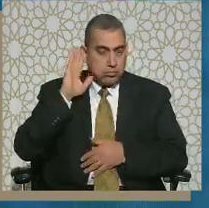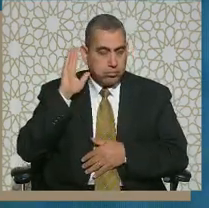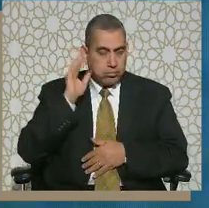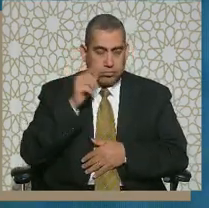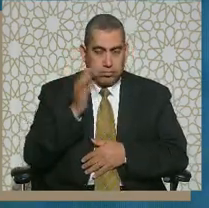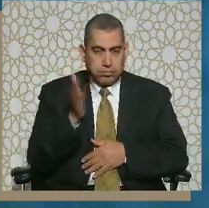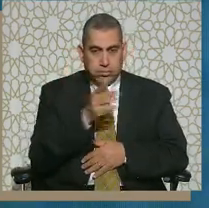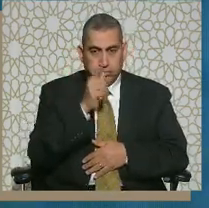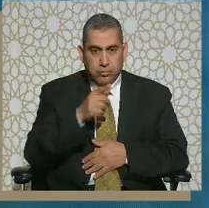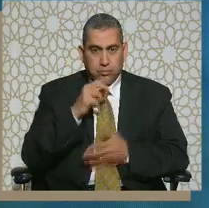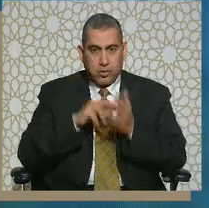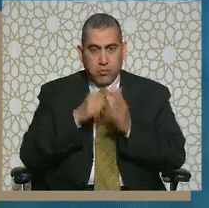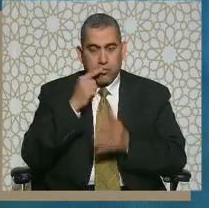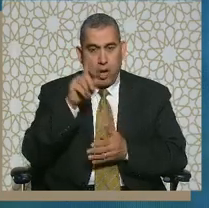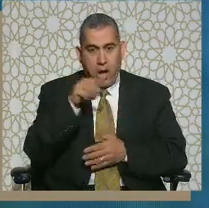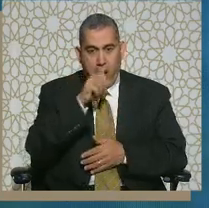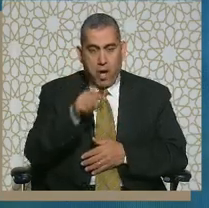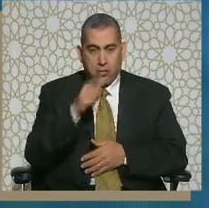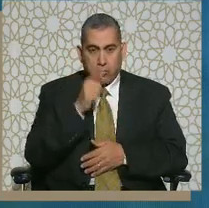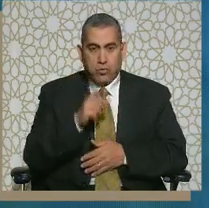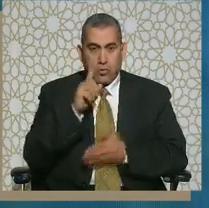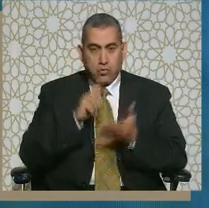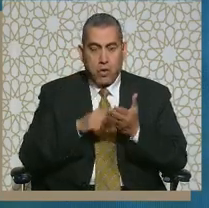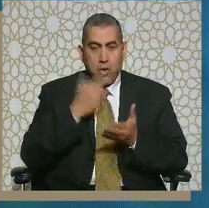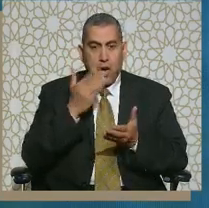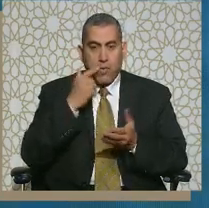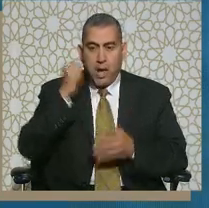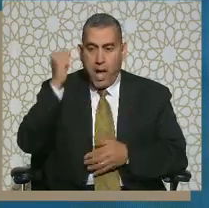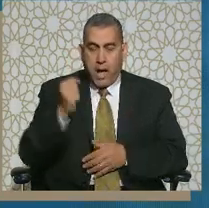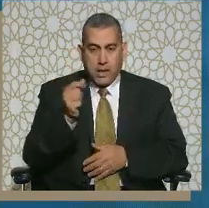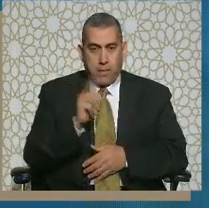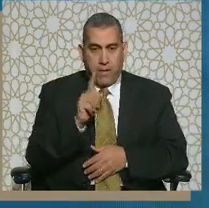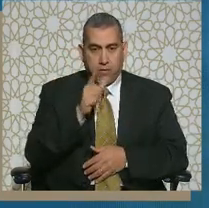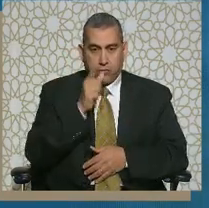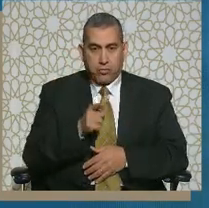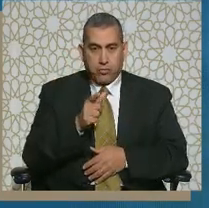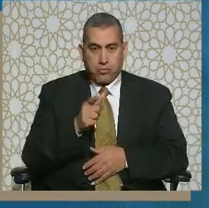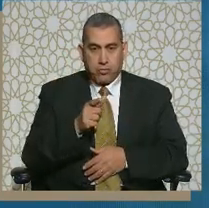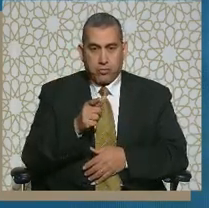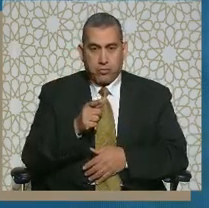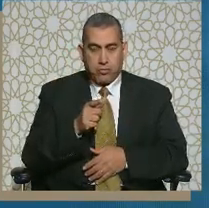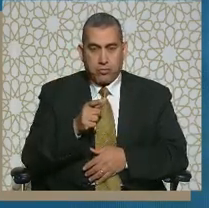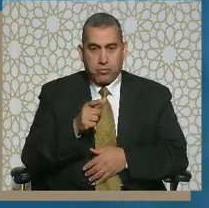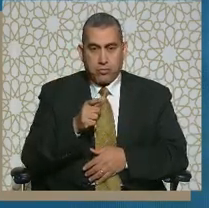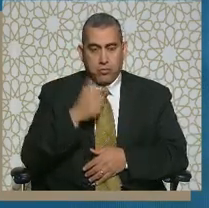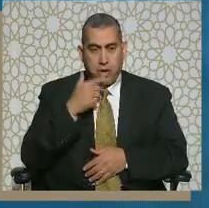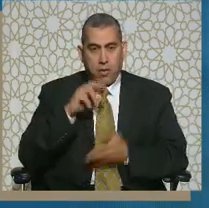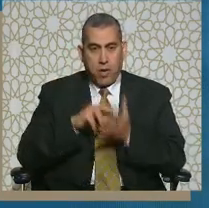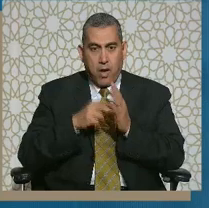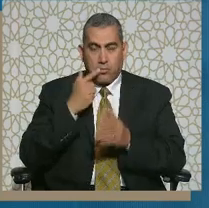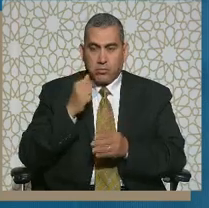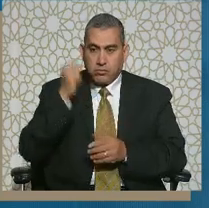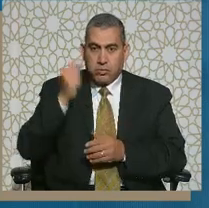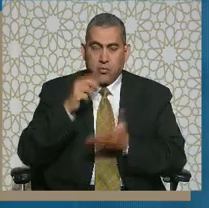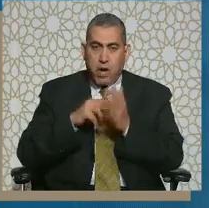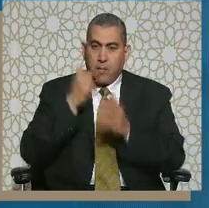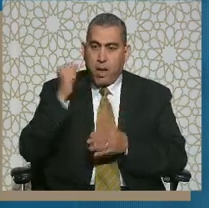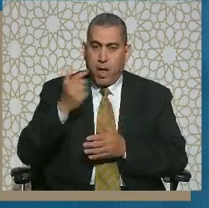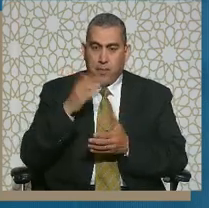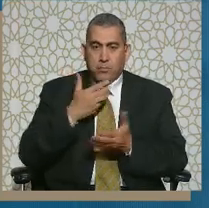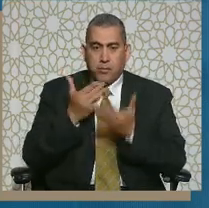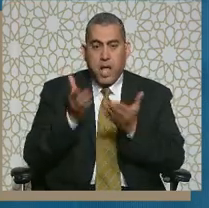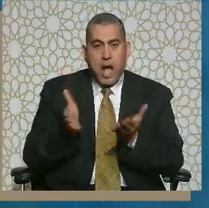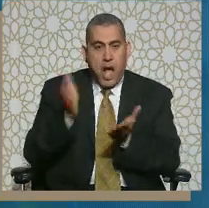والكلام دوت غير صحيح وماحدش بيقتل حد بان هو يرفض حاجه لا انتوا مرست